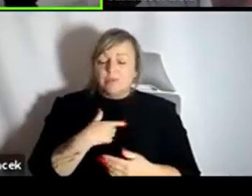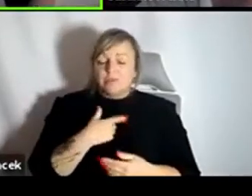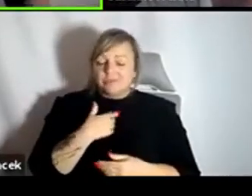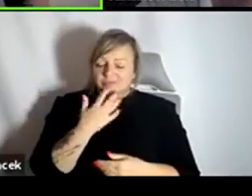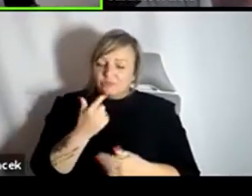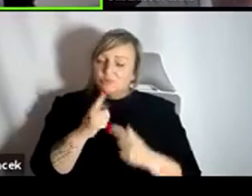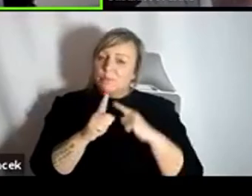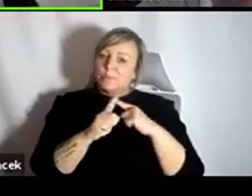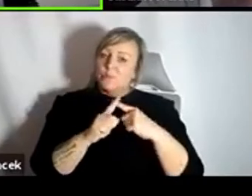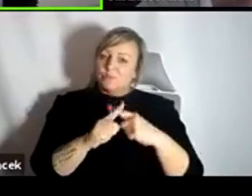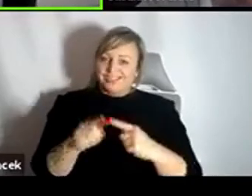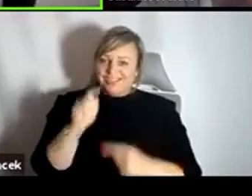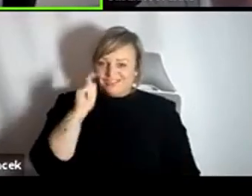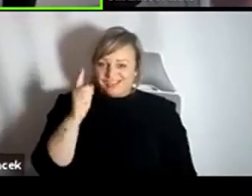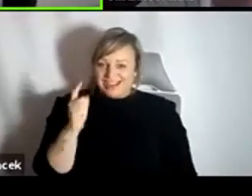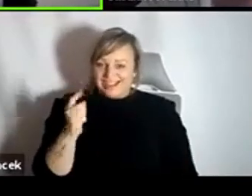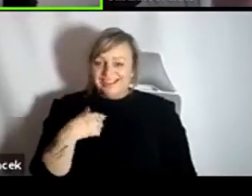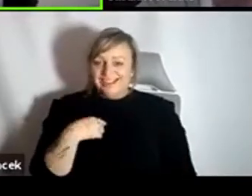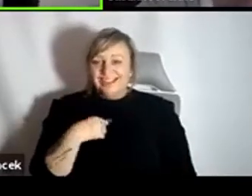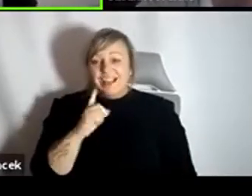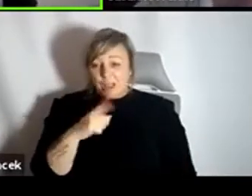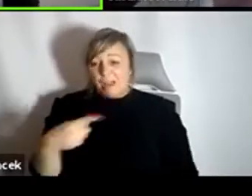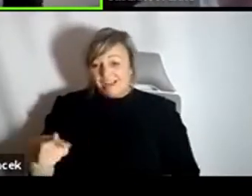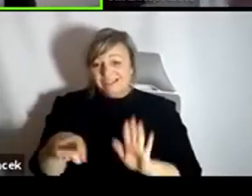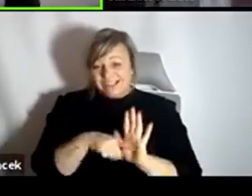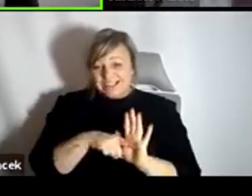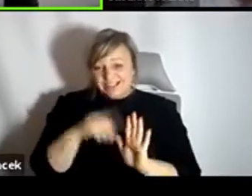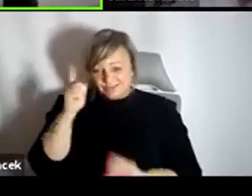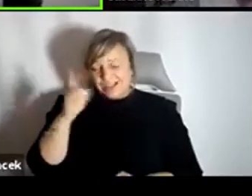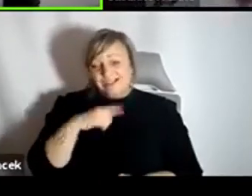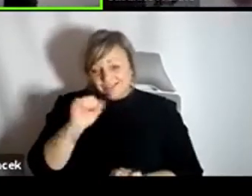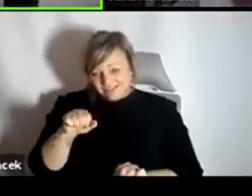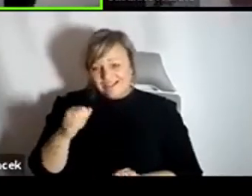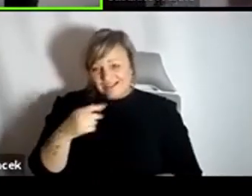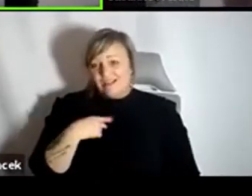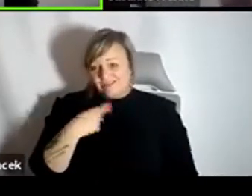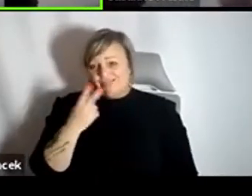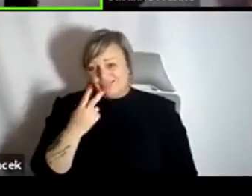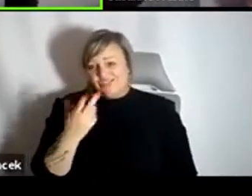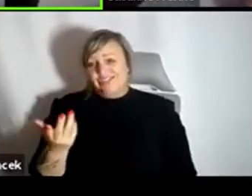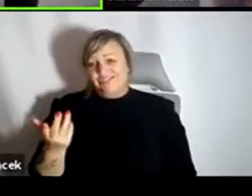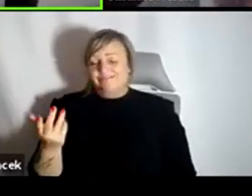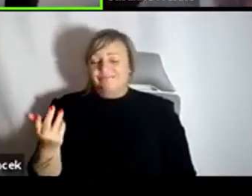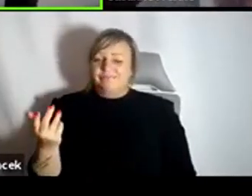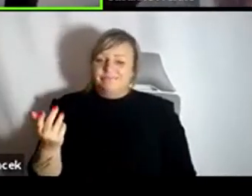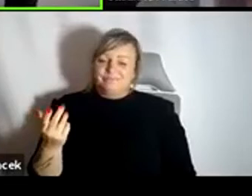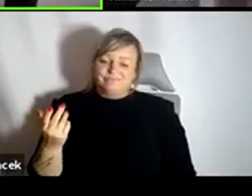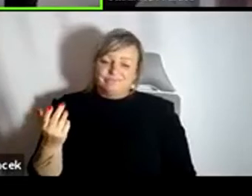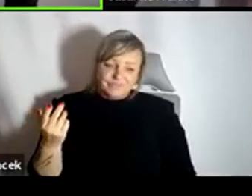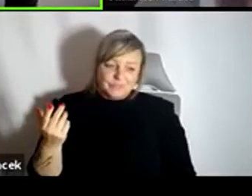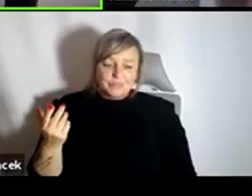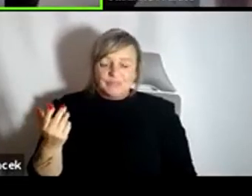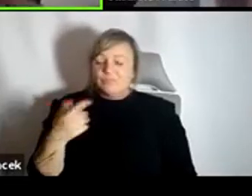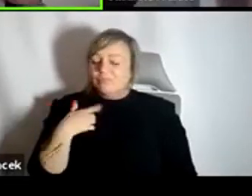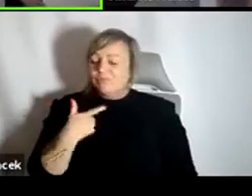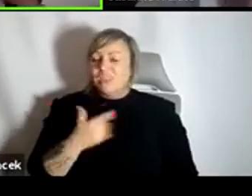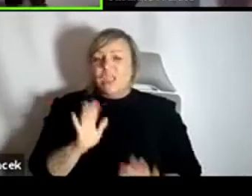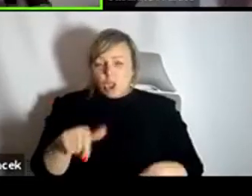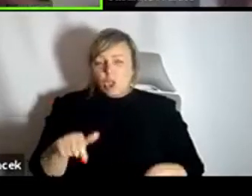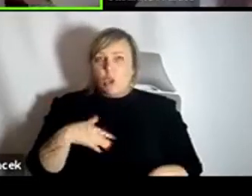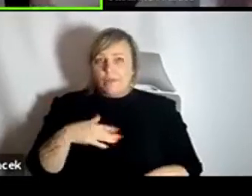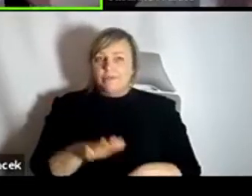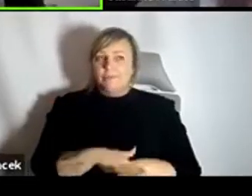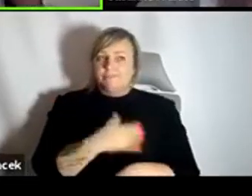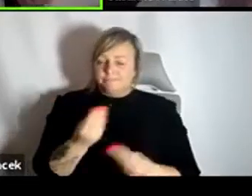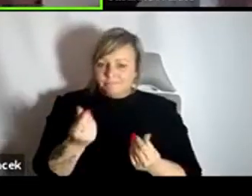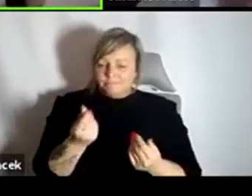als Ronny. Ich kann aber seinen Pessimismus total verstehen, oder deinen Pessimismus, Ronny, weil ich das oft so empfinde, aber